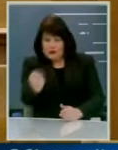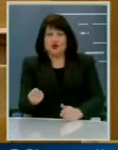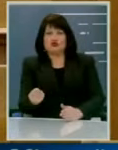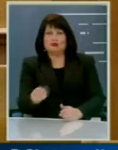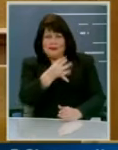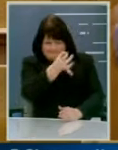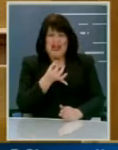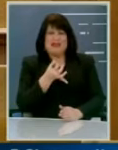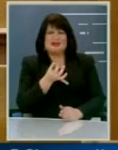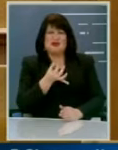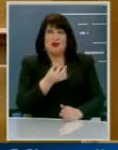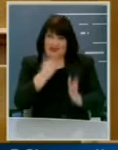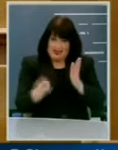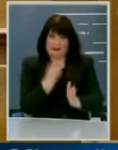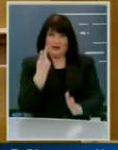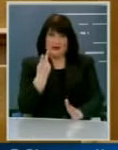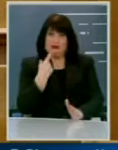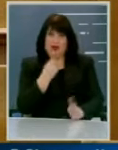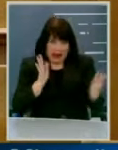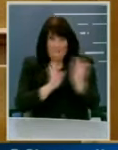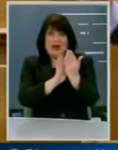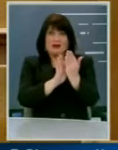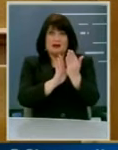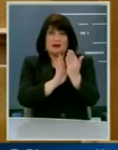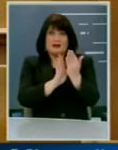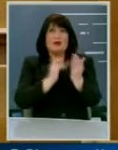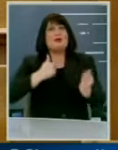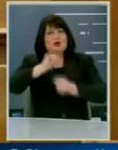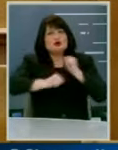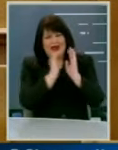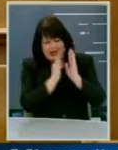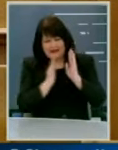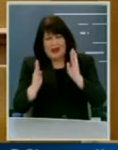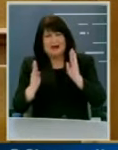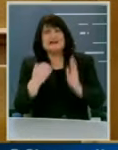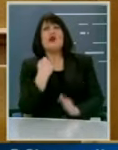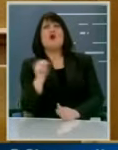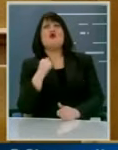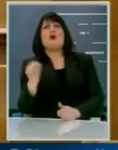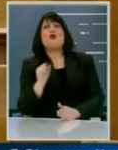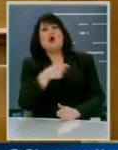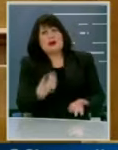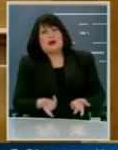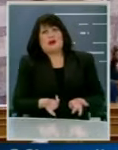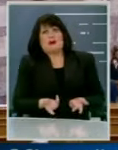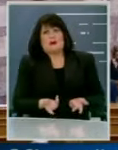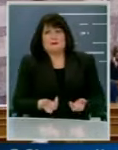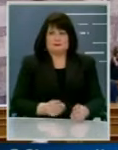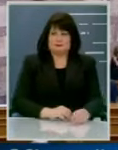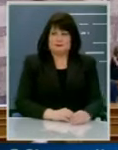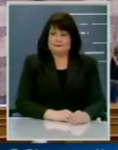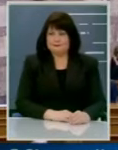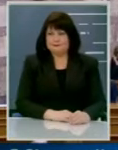λοιπόν, θα είστε και για δεύτερη φορά απέναντι στην προσπάθεια να μπει μια τάξη σε αυτόν τον τόπο?